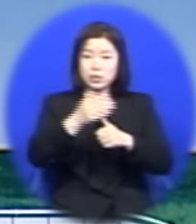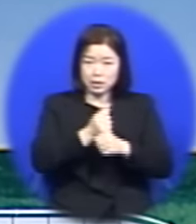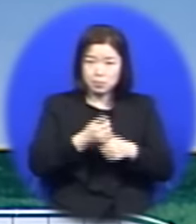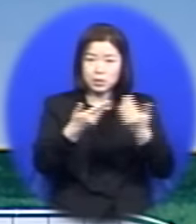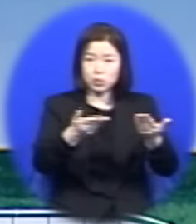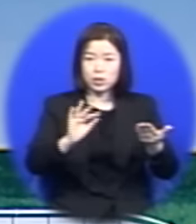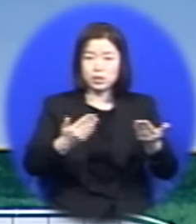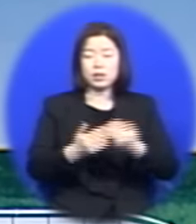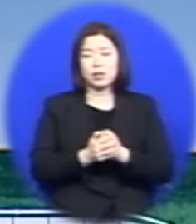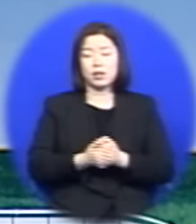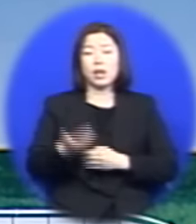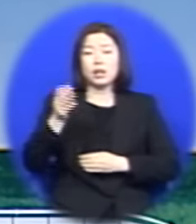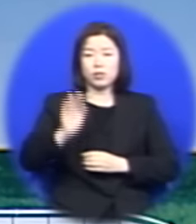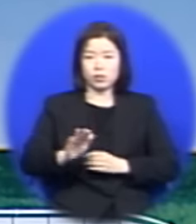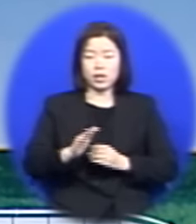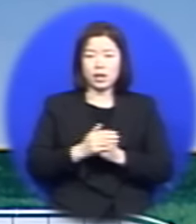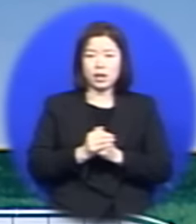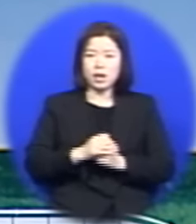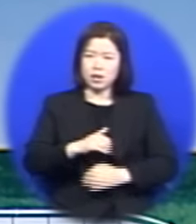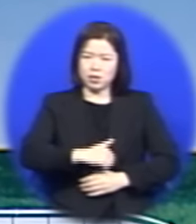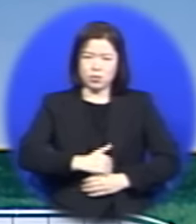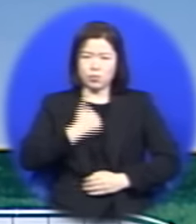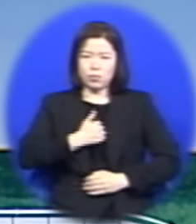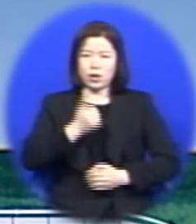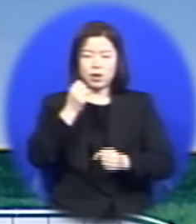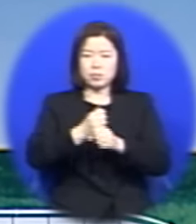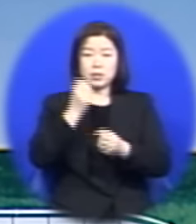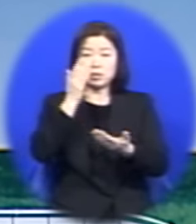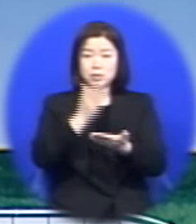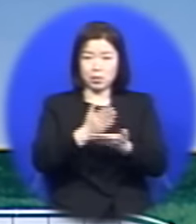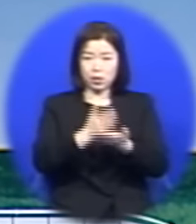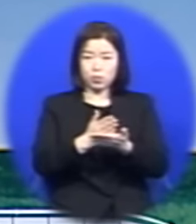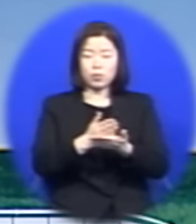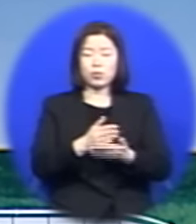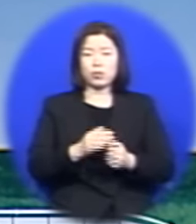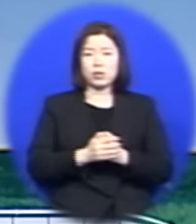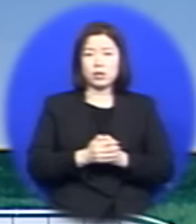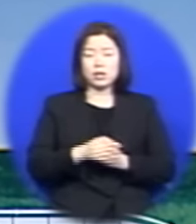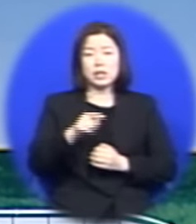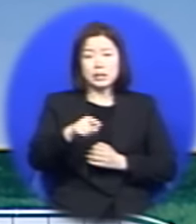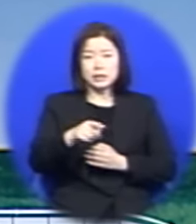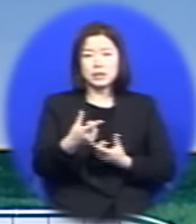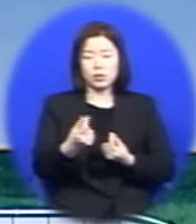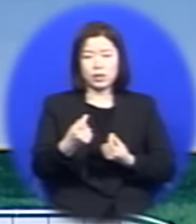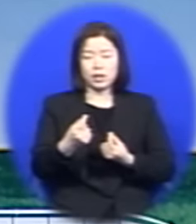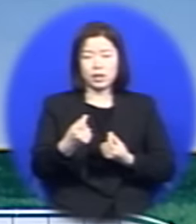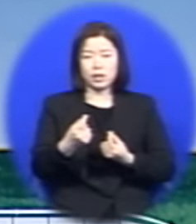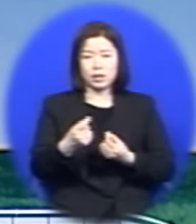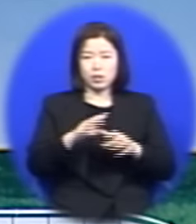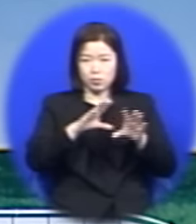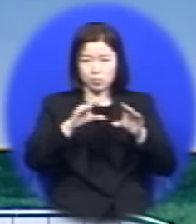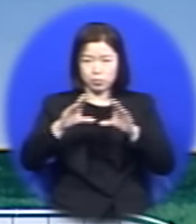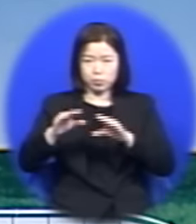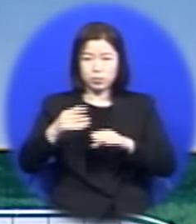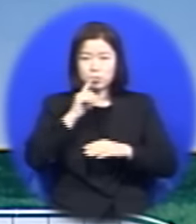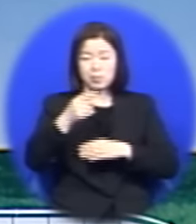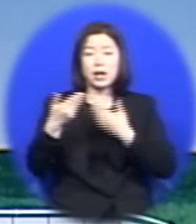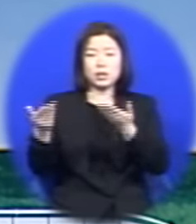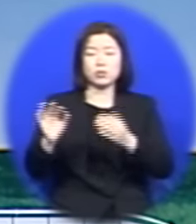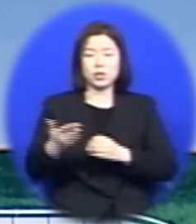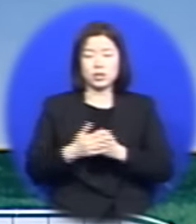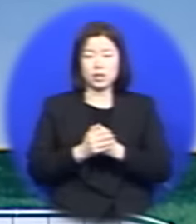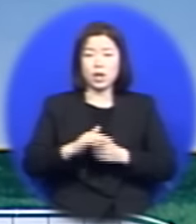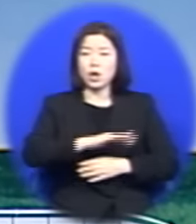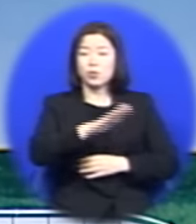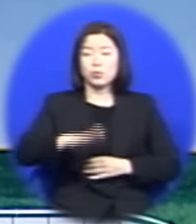줘야 됩니다. 그러나 노엽게 하지 말고 그러고 해야 됩니다. 우리 자녀들이 엄마